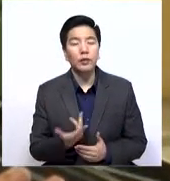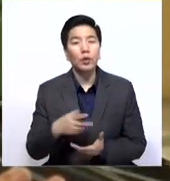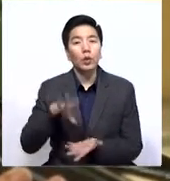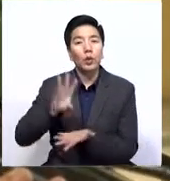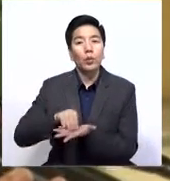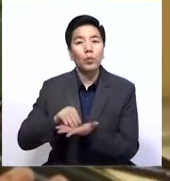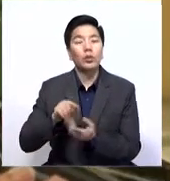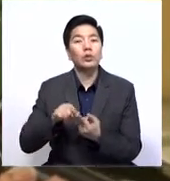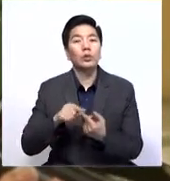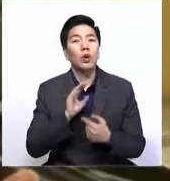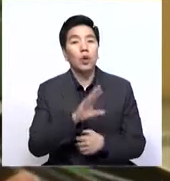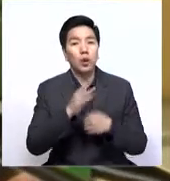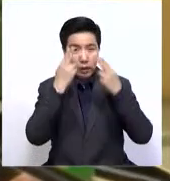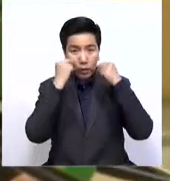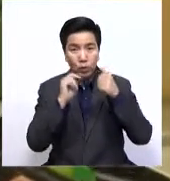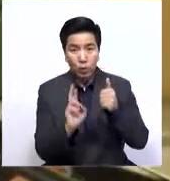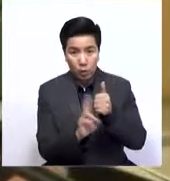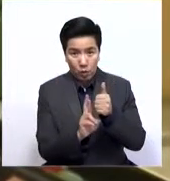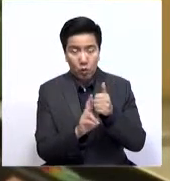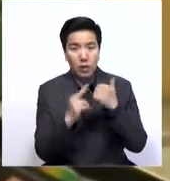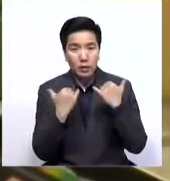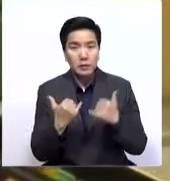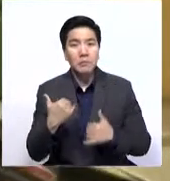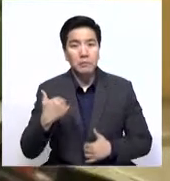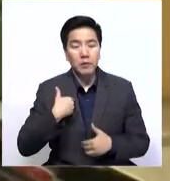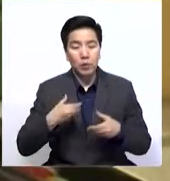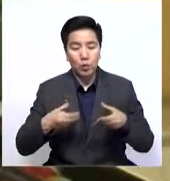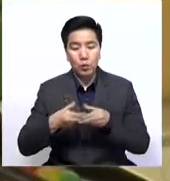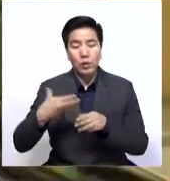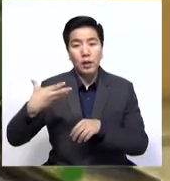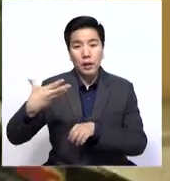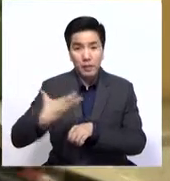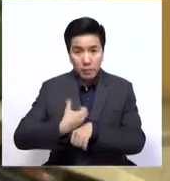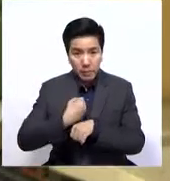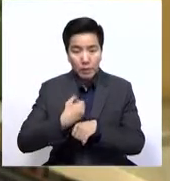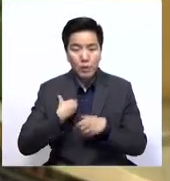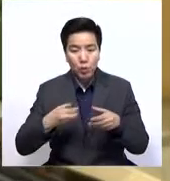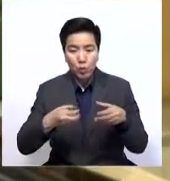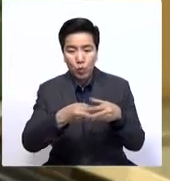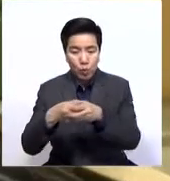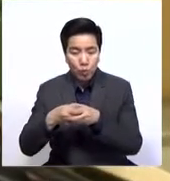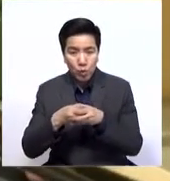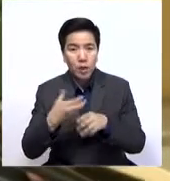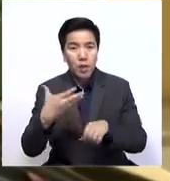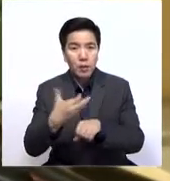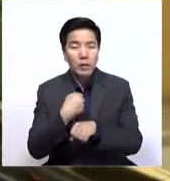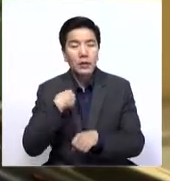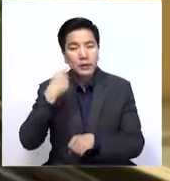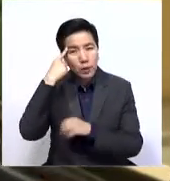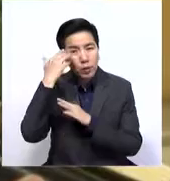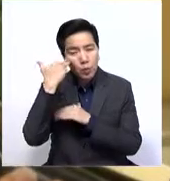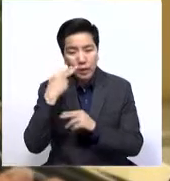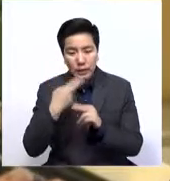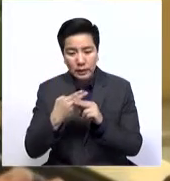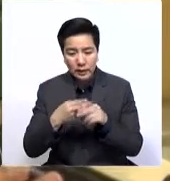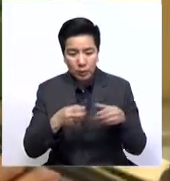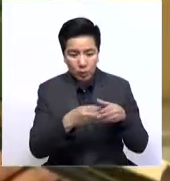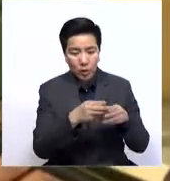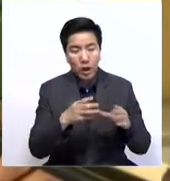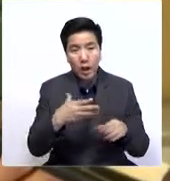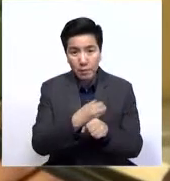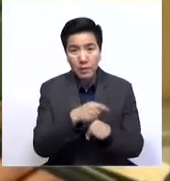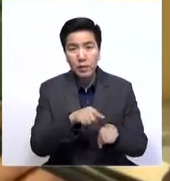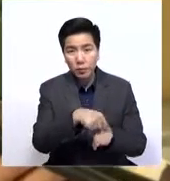ข้อมูลจากท่านอาจารย์วิษณุว่ามีพรรคการเมืองมีกลุ่มการเมืองที่คาดหวังว่าจะจดพรรคการเมืองข้างหน้าเขาติดต่อมา